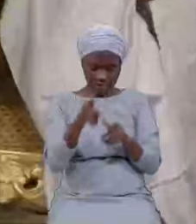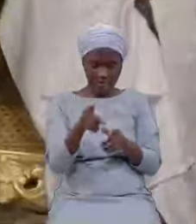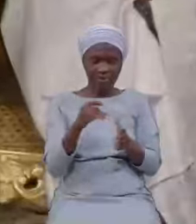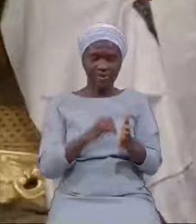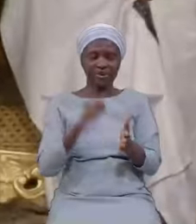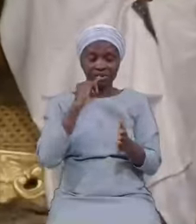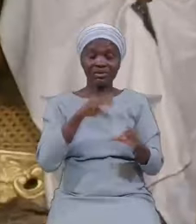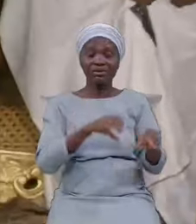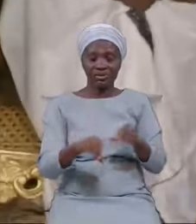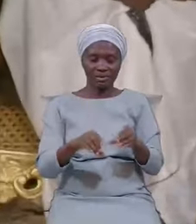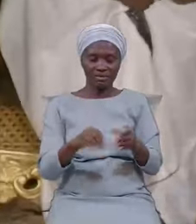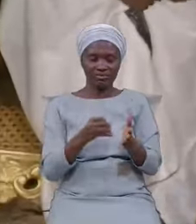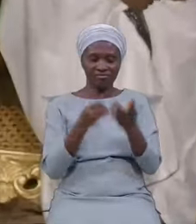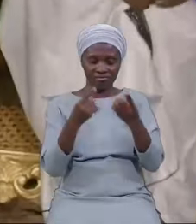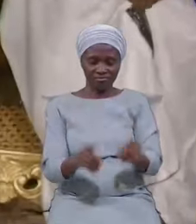C'est fait.